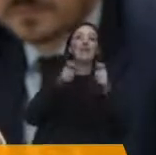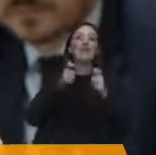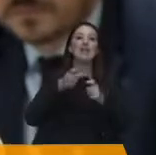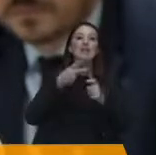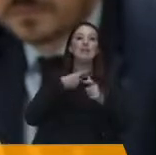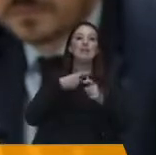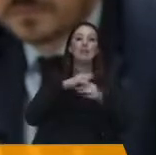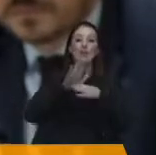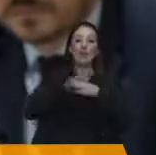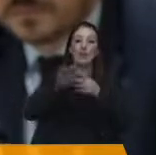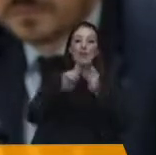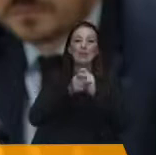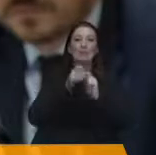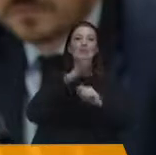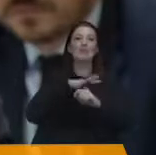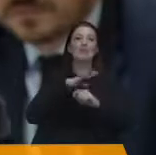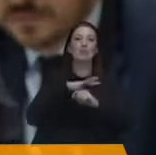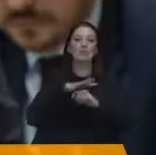düzenlemek istiyoruz.